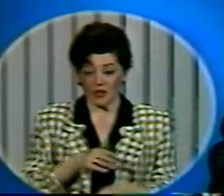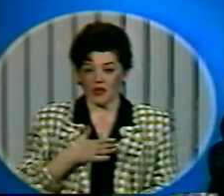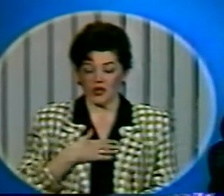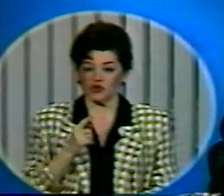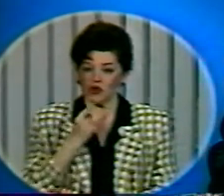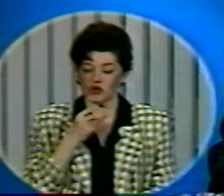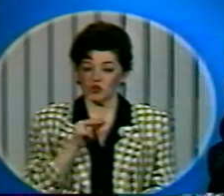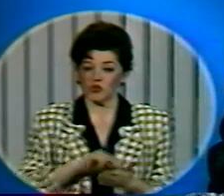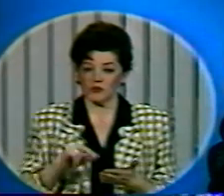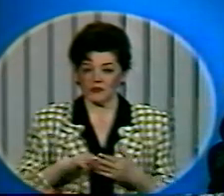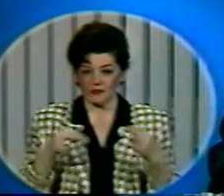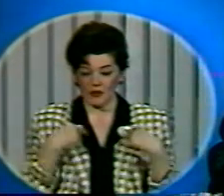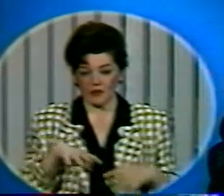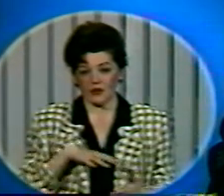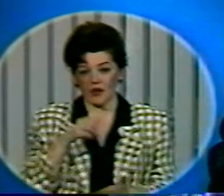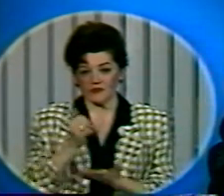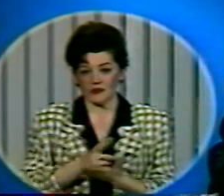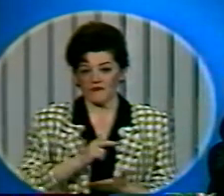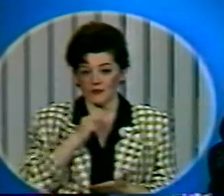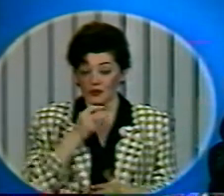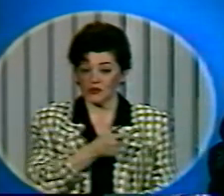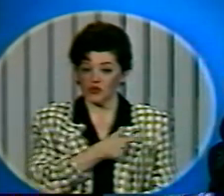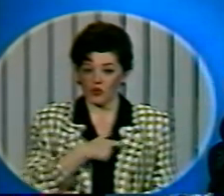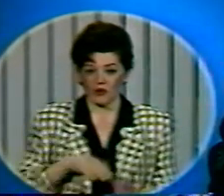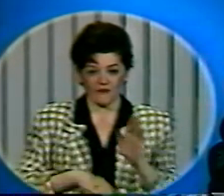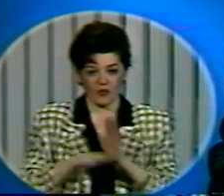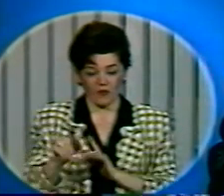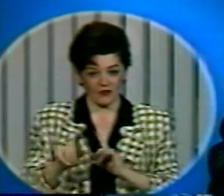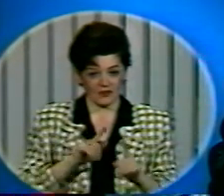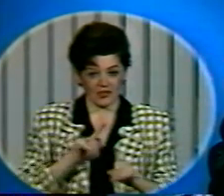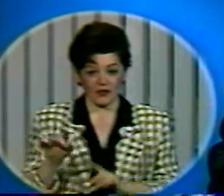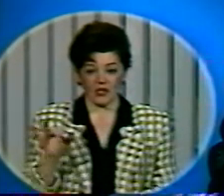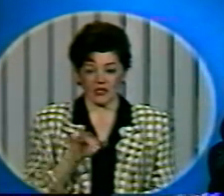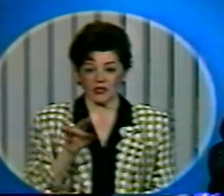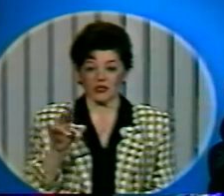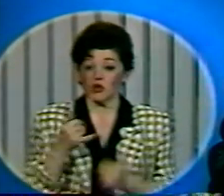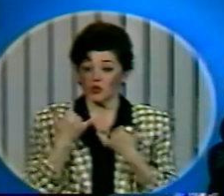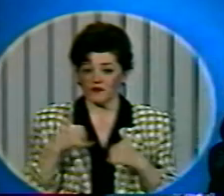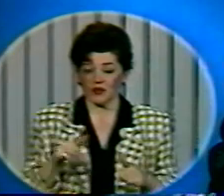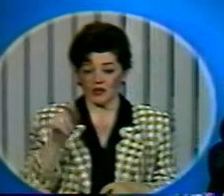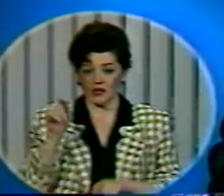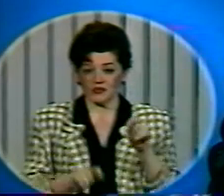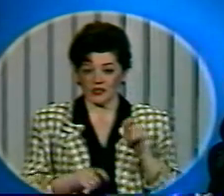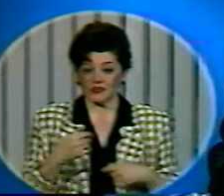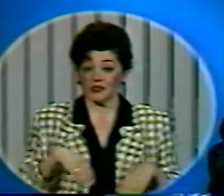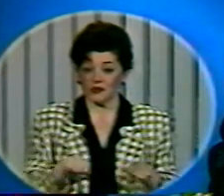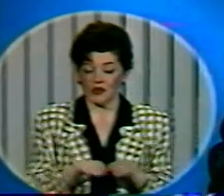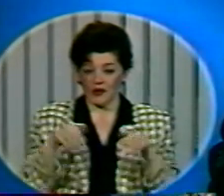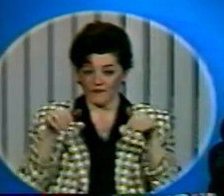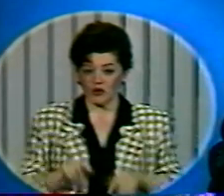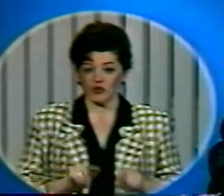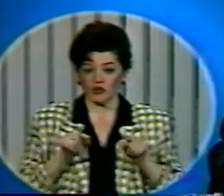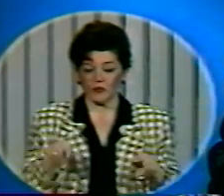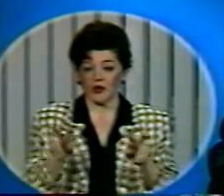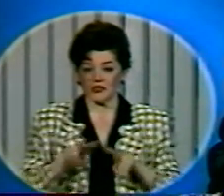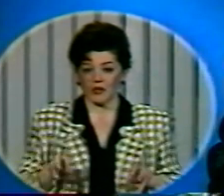тяжкая журналистская праца была сегодня у центре уваги депутатов Верховного Совета. И это не дивно, бо на сессии нареште вы решили приступить до